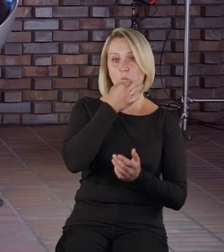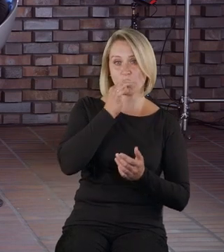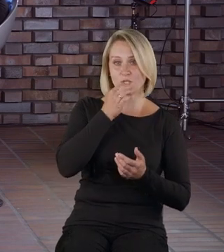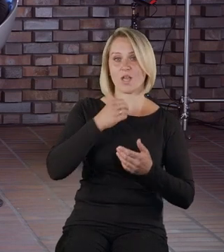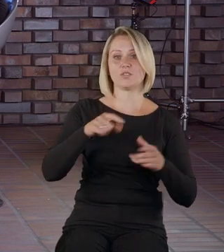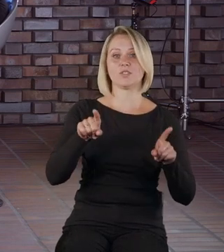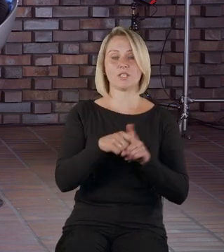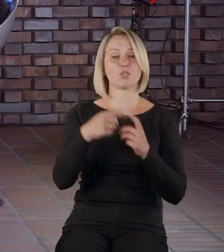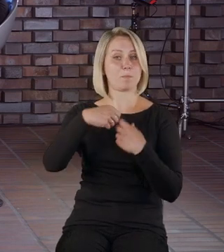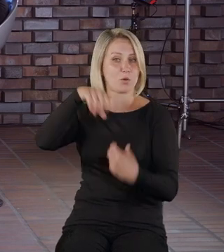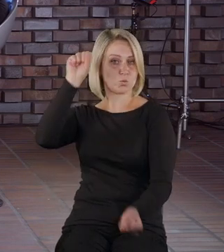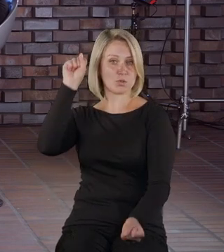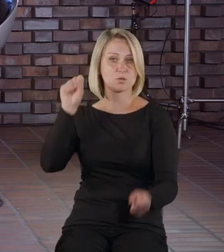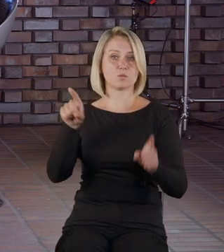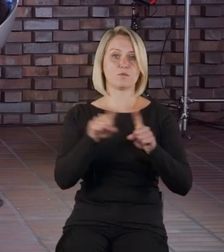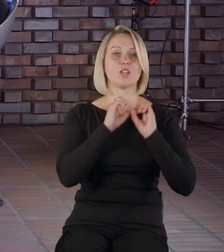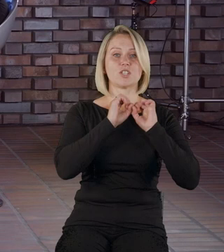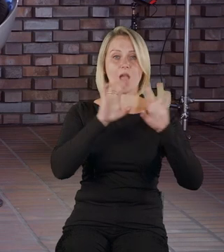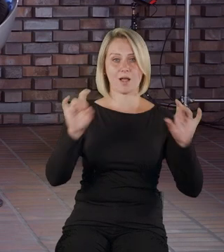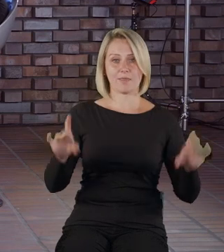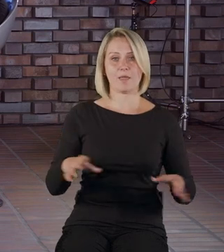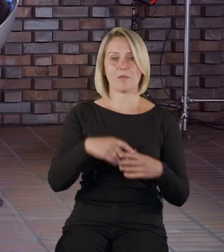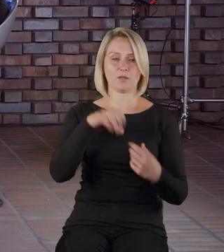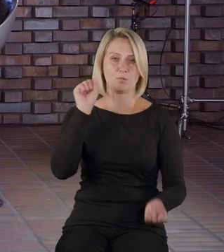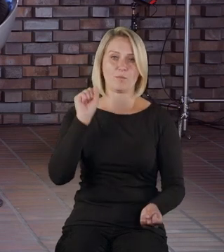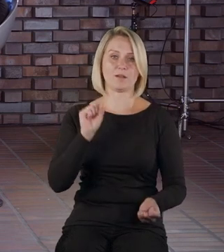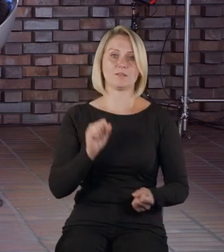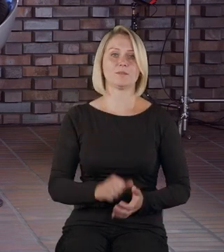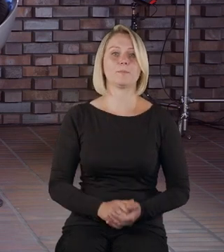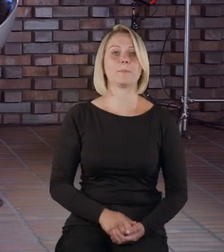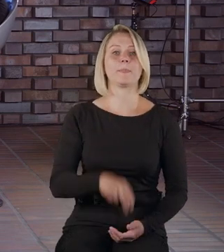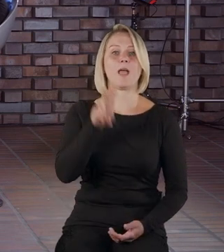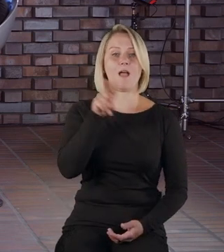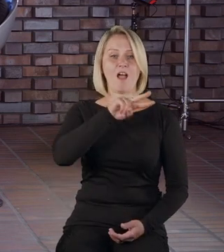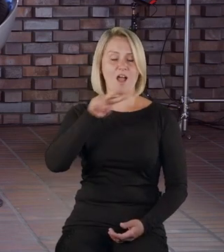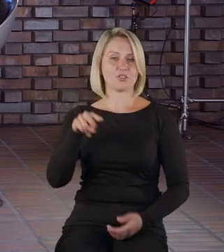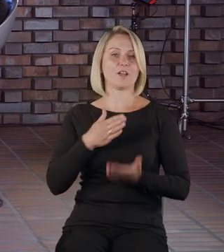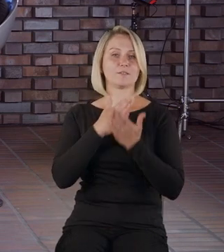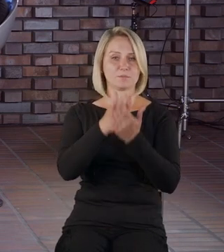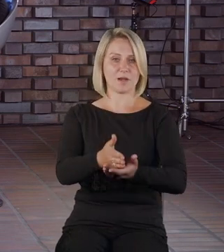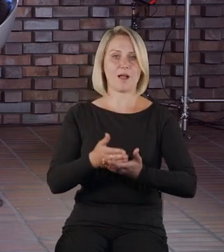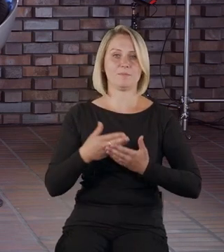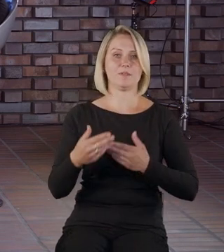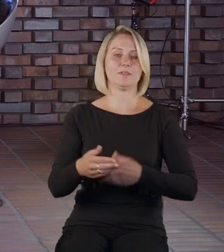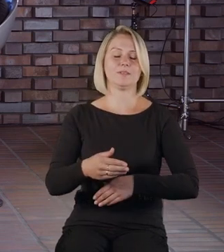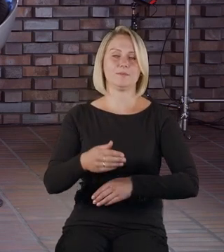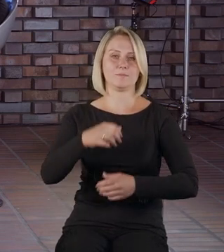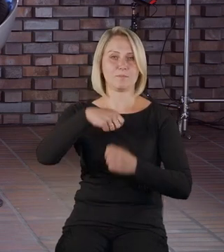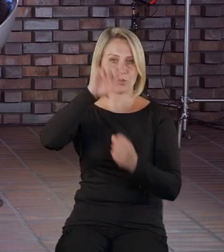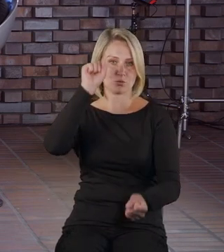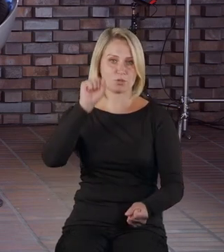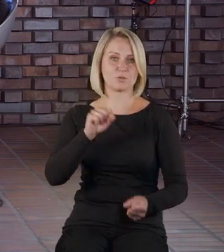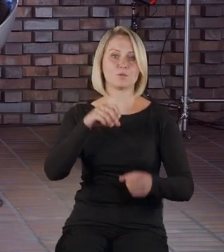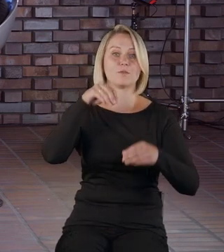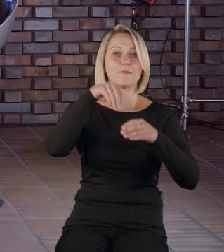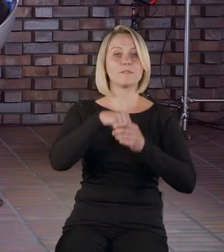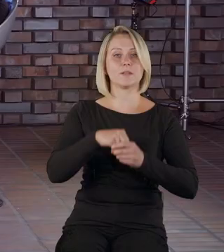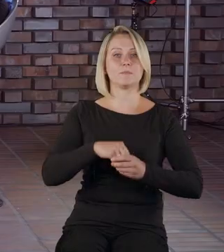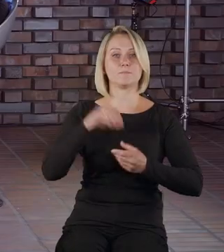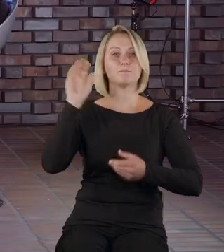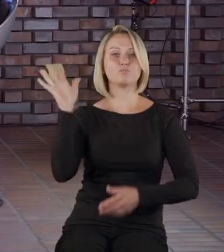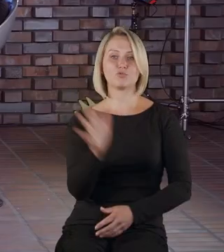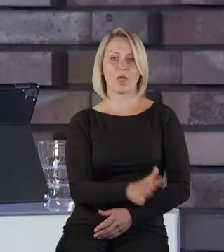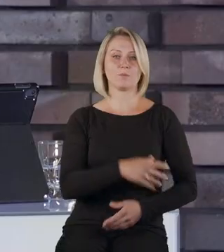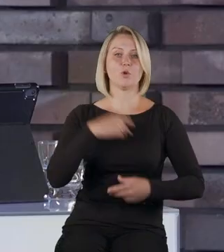Śląski Maturzystów oraz Akademia Dyplomacji. Hashtag wspieramy maturzystów. To oferta e-wykładów z przedmiotów